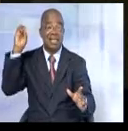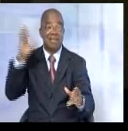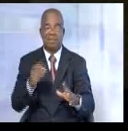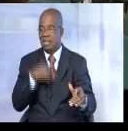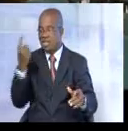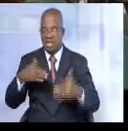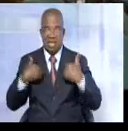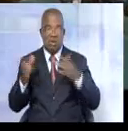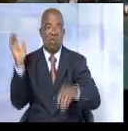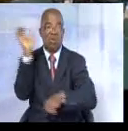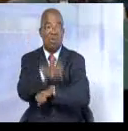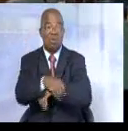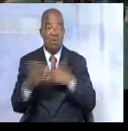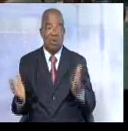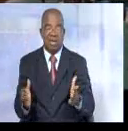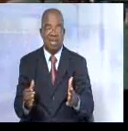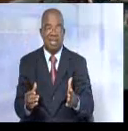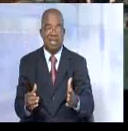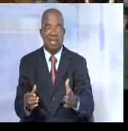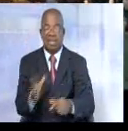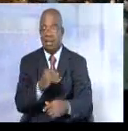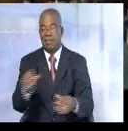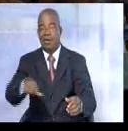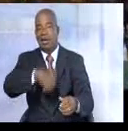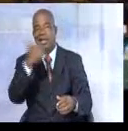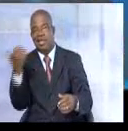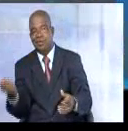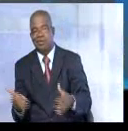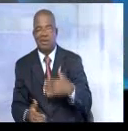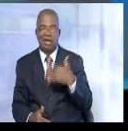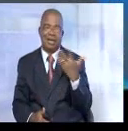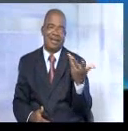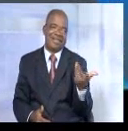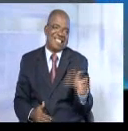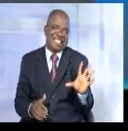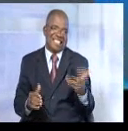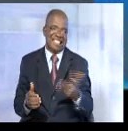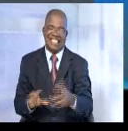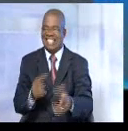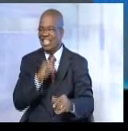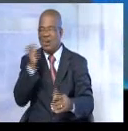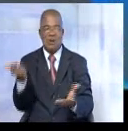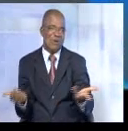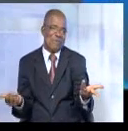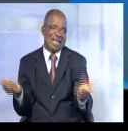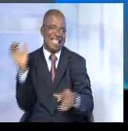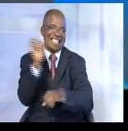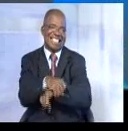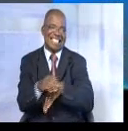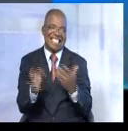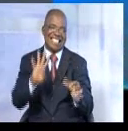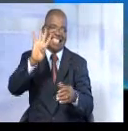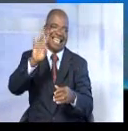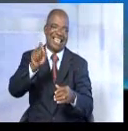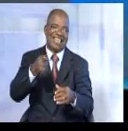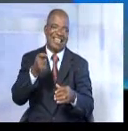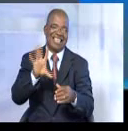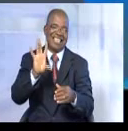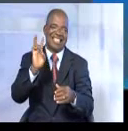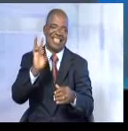suffrages. Les libéraux alliés des chrétiens démocrates tombent en récoltant seulement 4,7% des voix au lieu